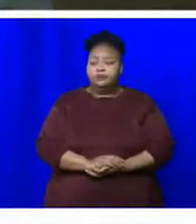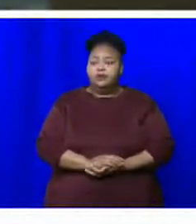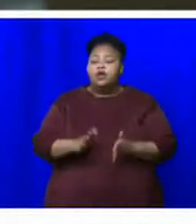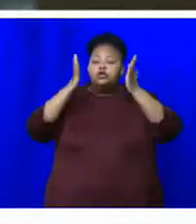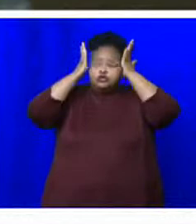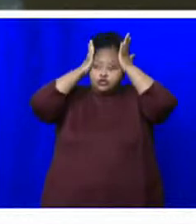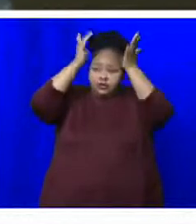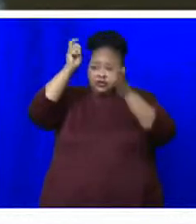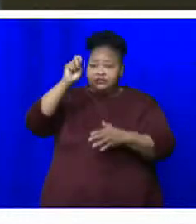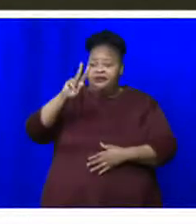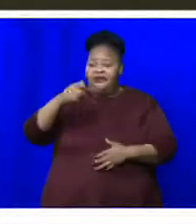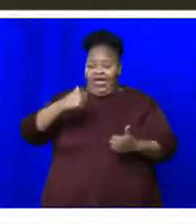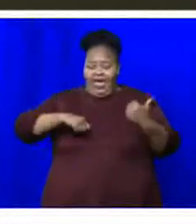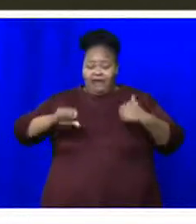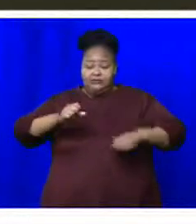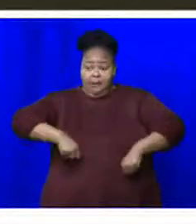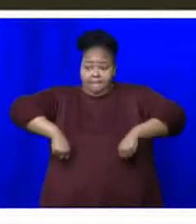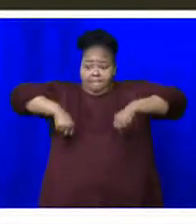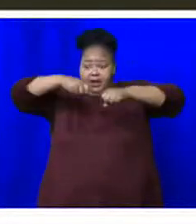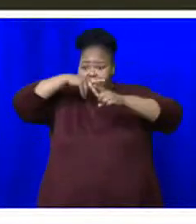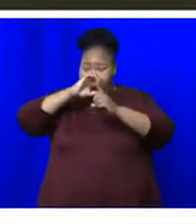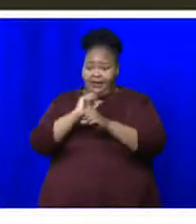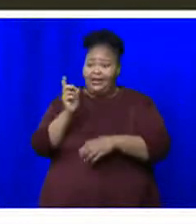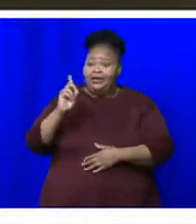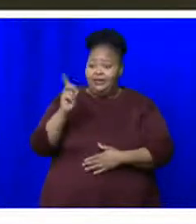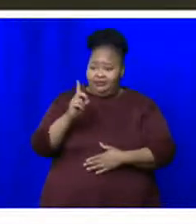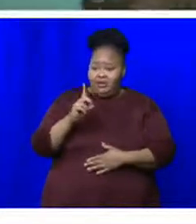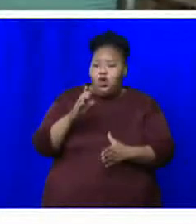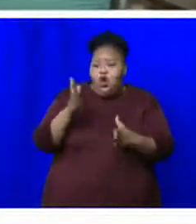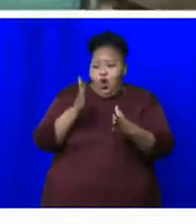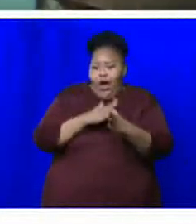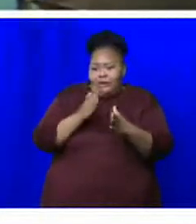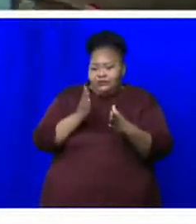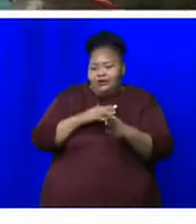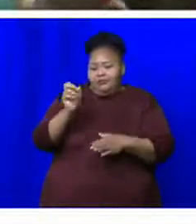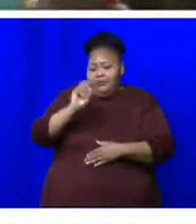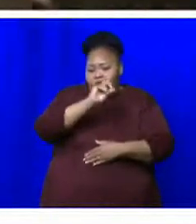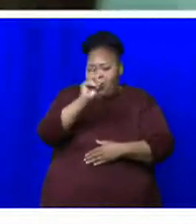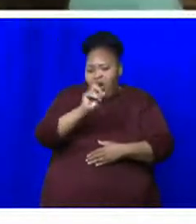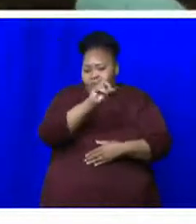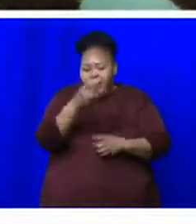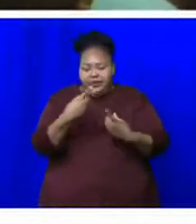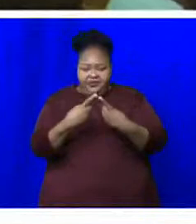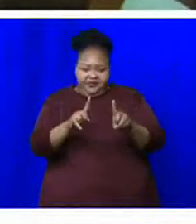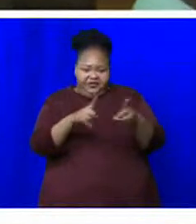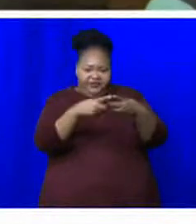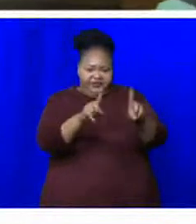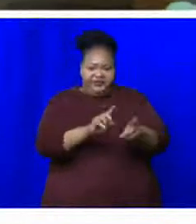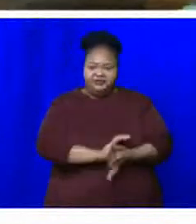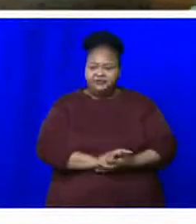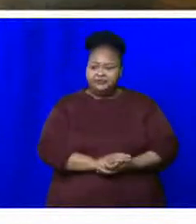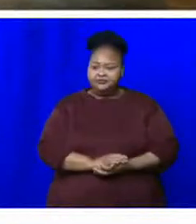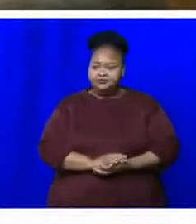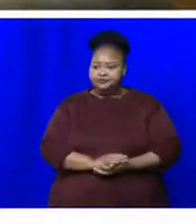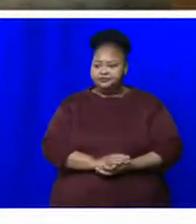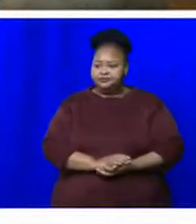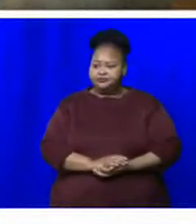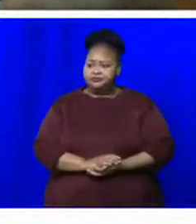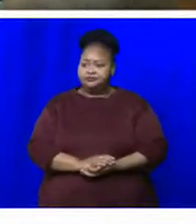Andreas Dlamini ubese uphendvula imibuto yemalunga endlini. Besinayo le nkinga